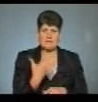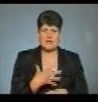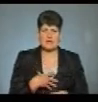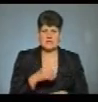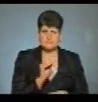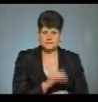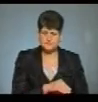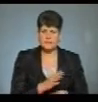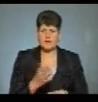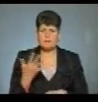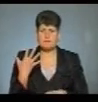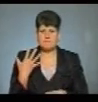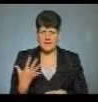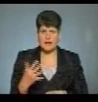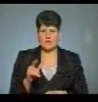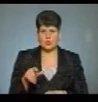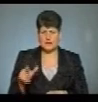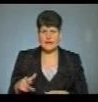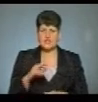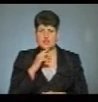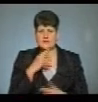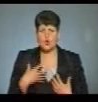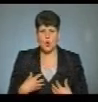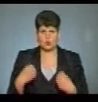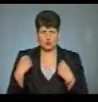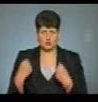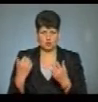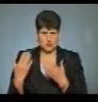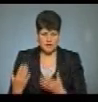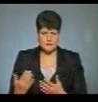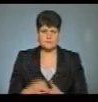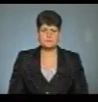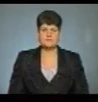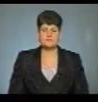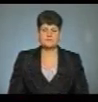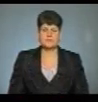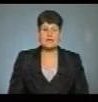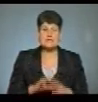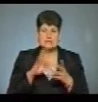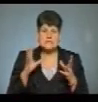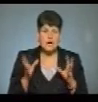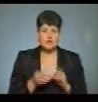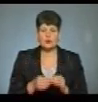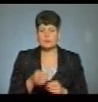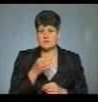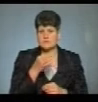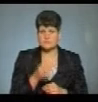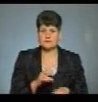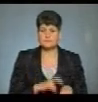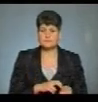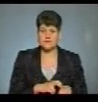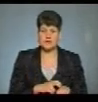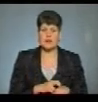5 пацієнтів з Чернівців одужали, повідомив головний санітарний лікар України Віктор Ляшко. Загалом, як розповів Віктор Ляшко,